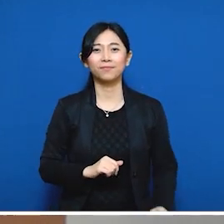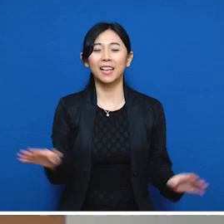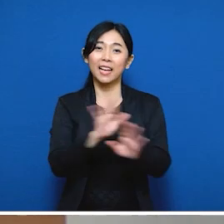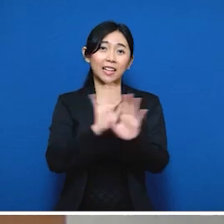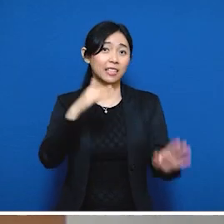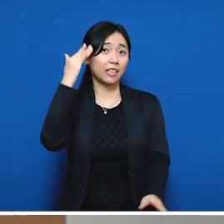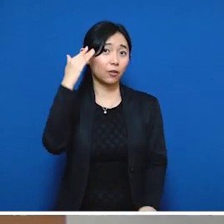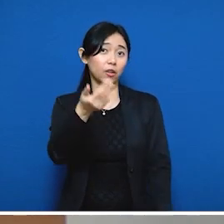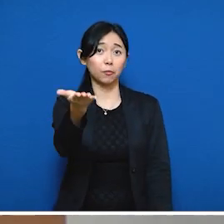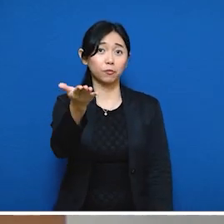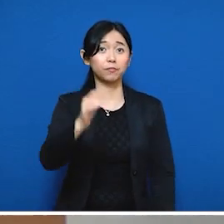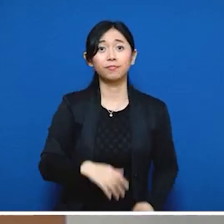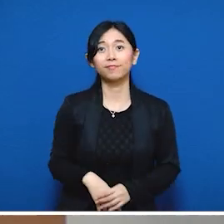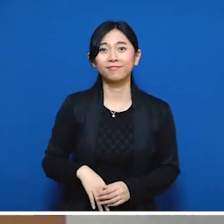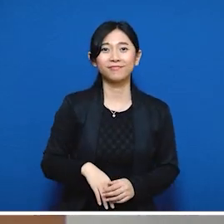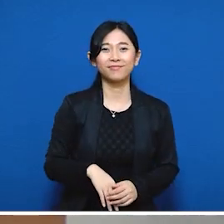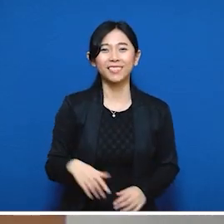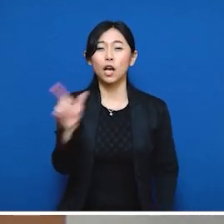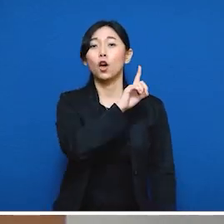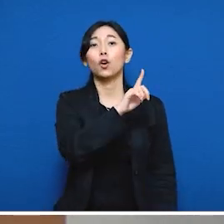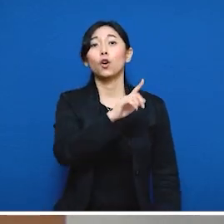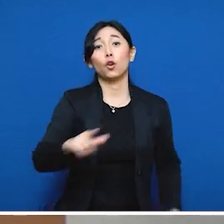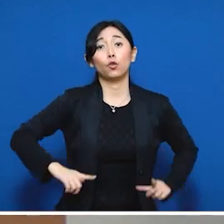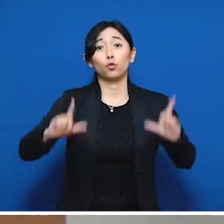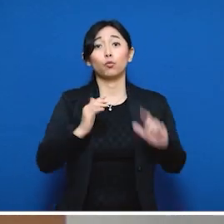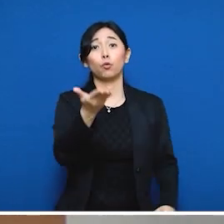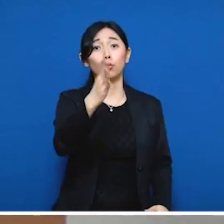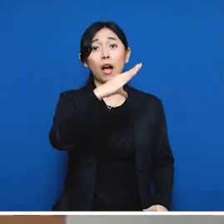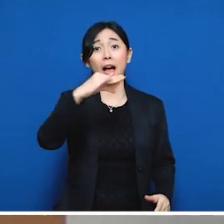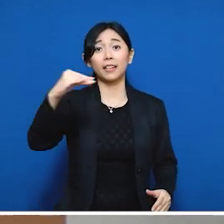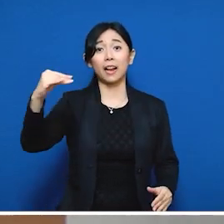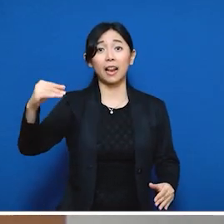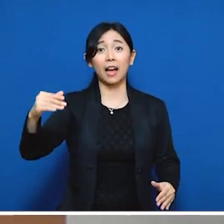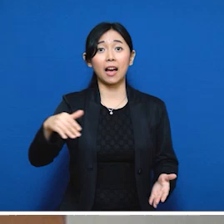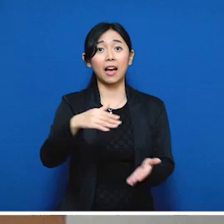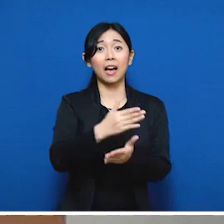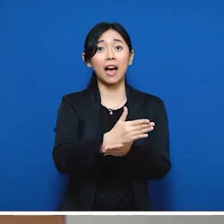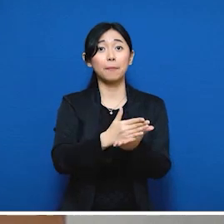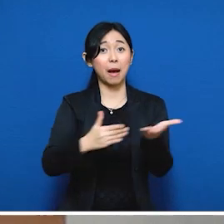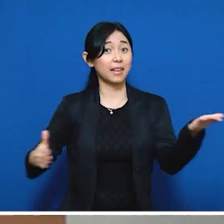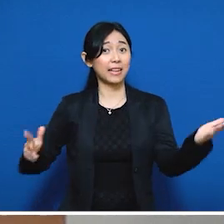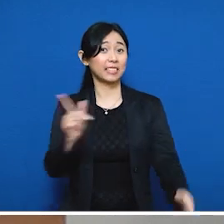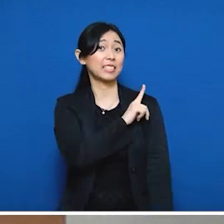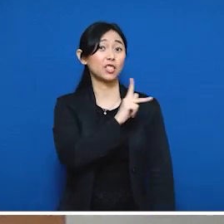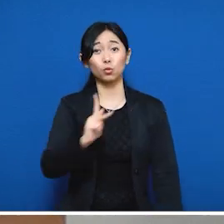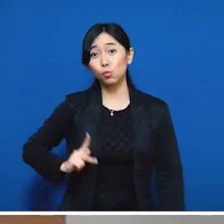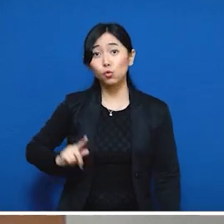Tidak tahukah kamu bahwa tubuhmu adalah anggota Kristus?